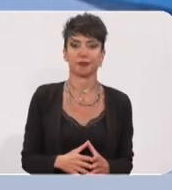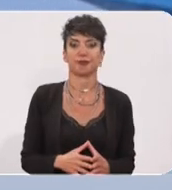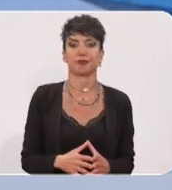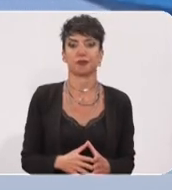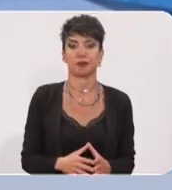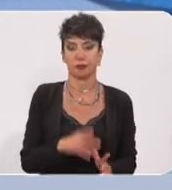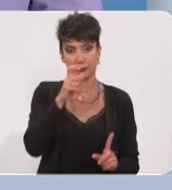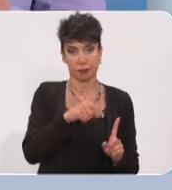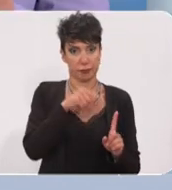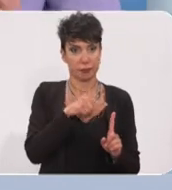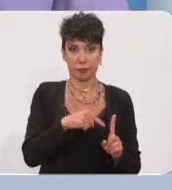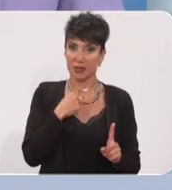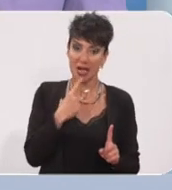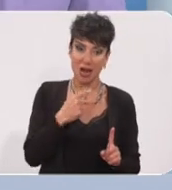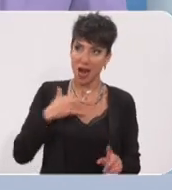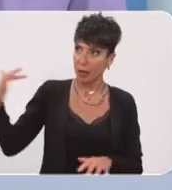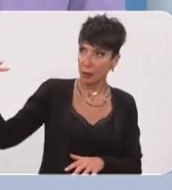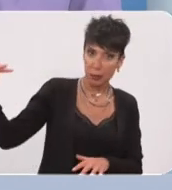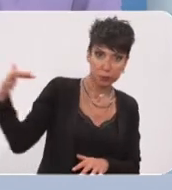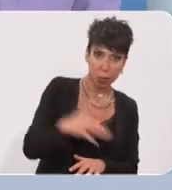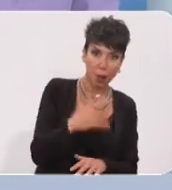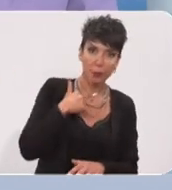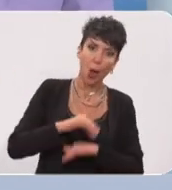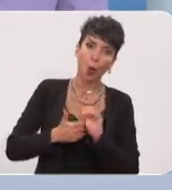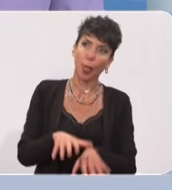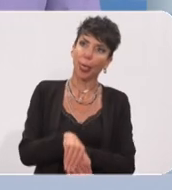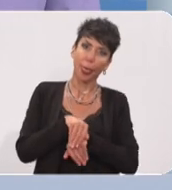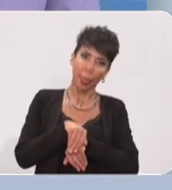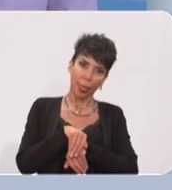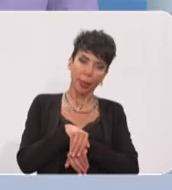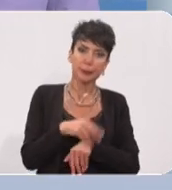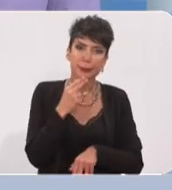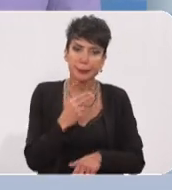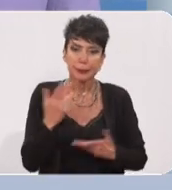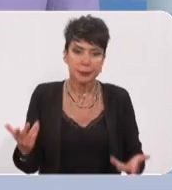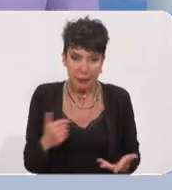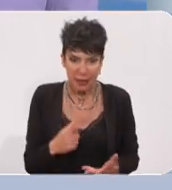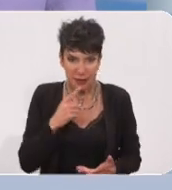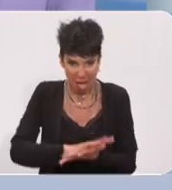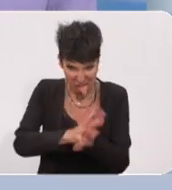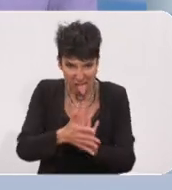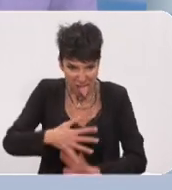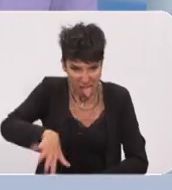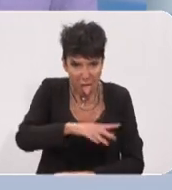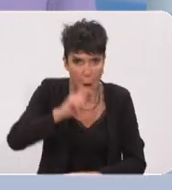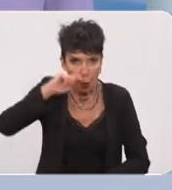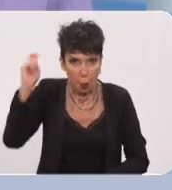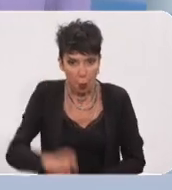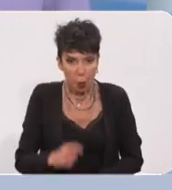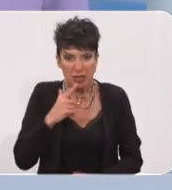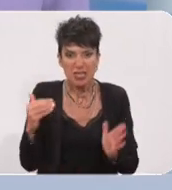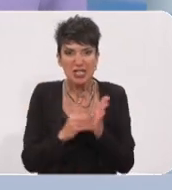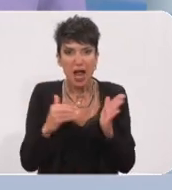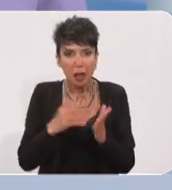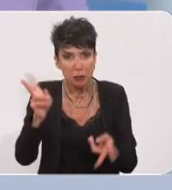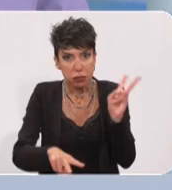λευκή σημαία σε μια εισβολή, σημαίνει ότι θα πρέπει μια χώρα να εξαφανιστεί και εκατοντάδες χιλιάδες άνθρωποι να